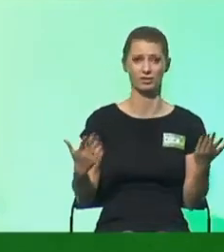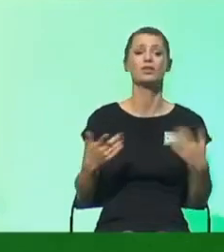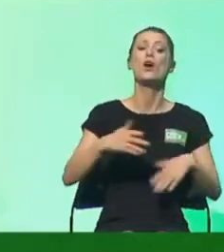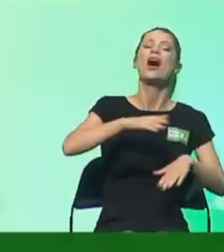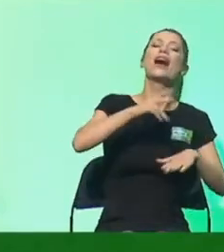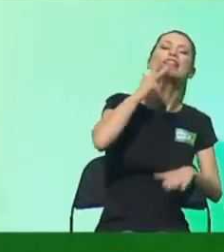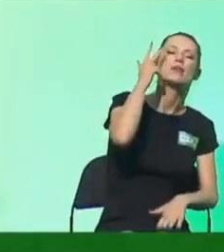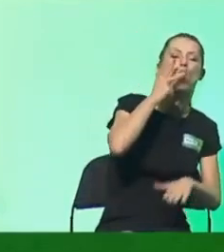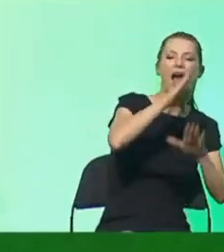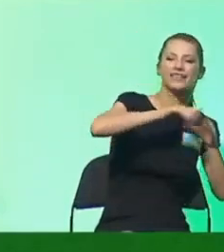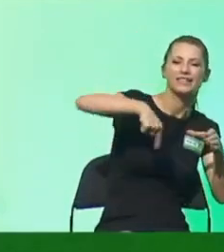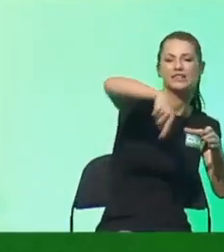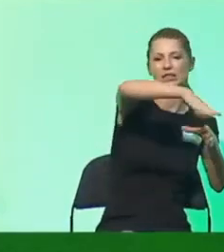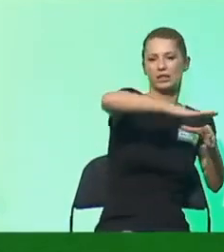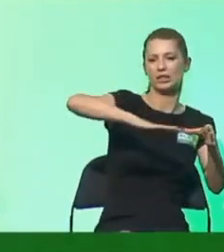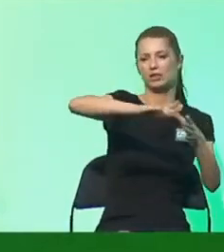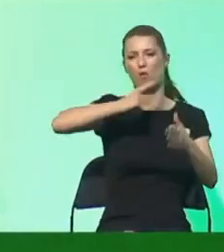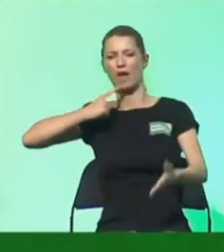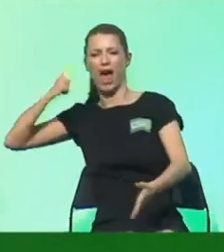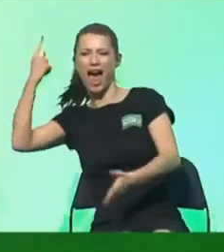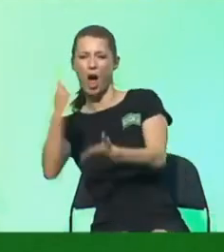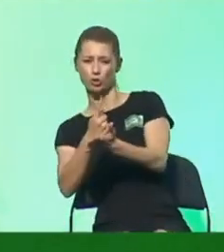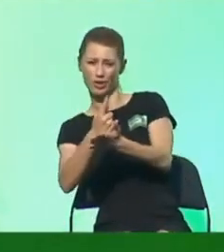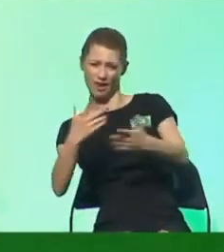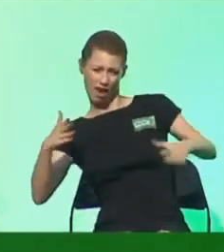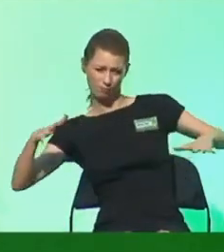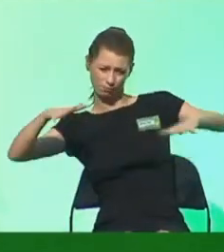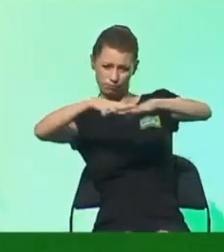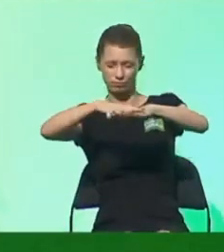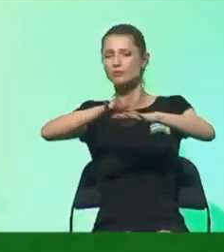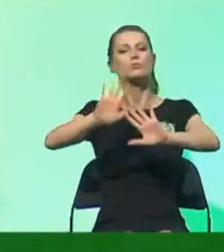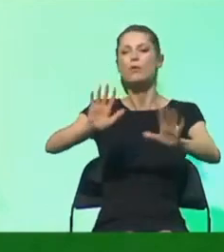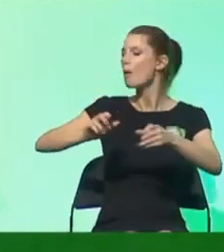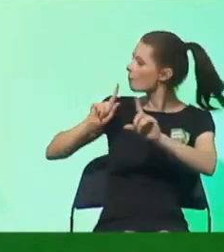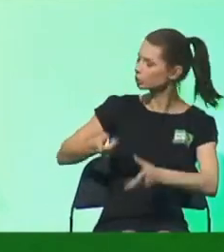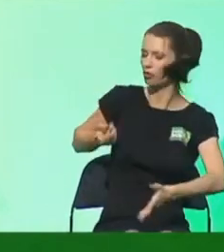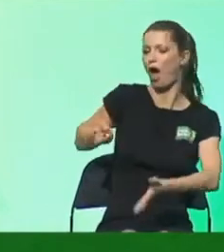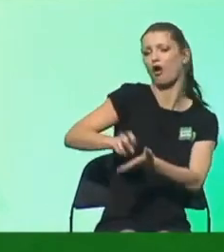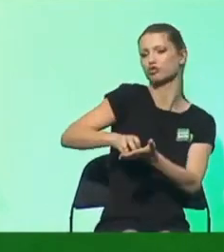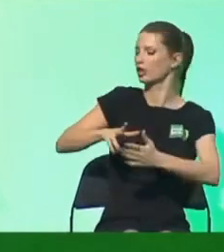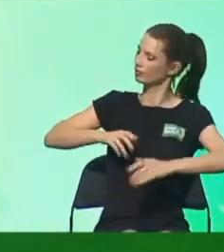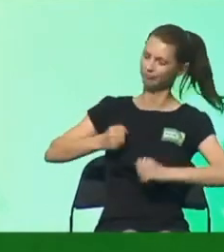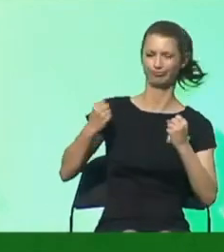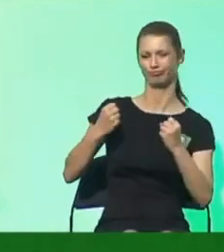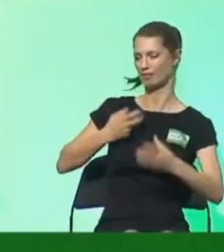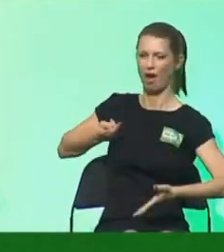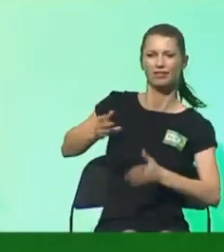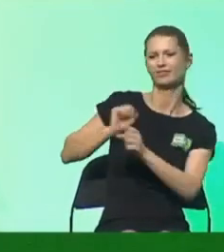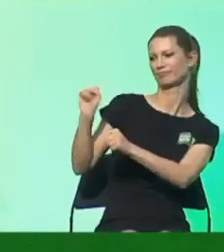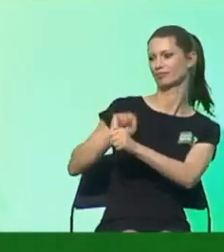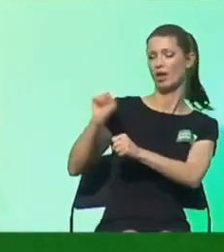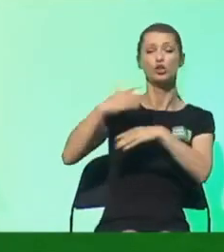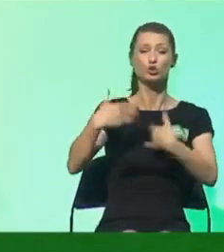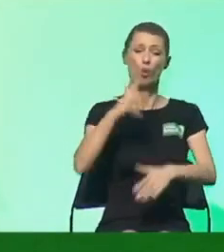Demokratie und dem Autoritären aufgeweicht und überschritten werden soll, stehen wir auf und halten dagegen, damit diese Demokratie eine